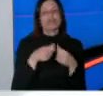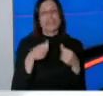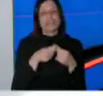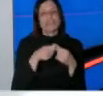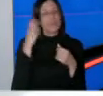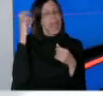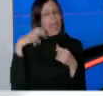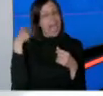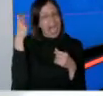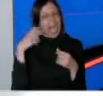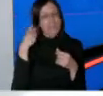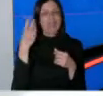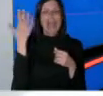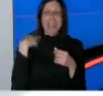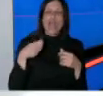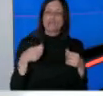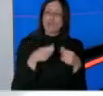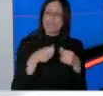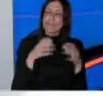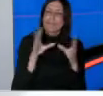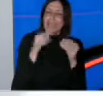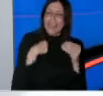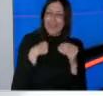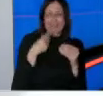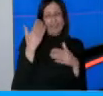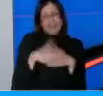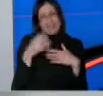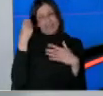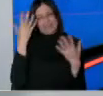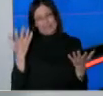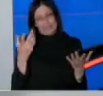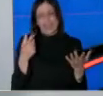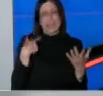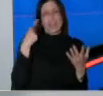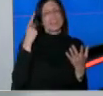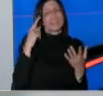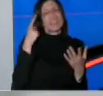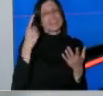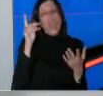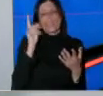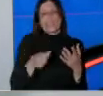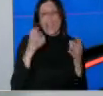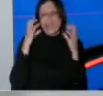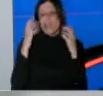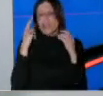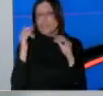ערבים, כבר היו שותפים איתנו, ותפסיקו לבלבל במוח. אגב, לדעתי, אפילו לא צריך את רבין. אתה יודע מה